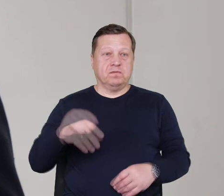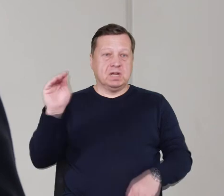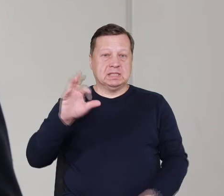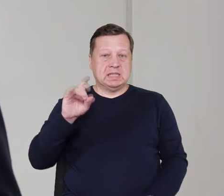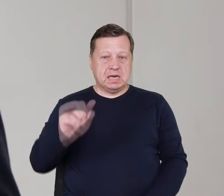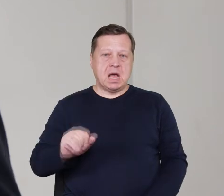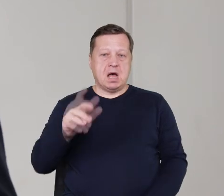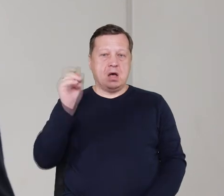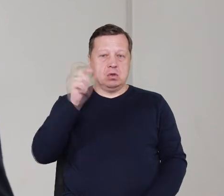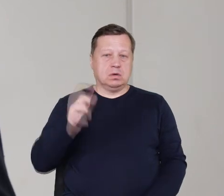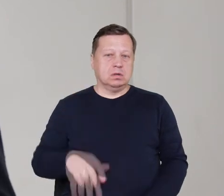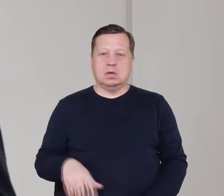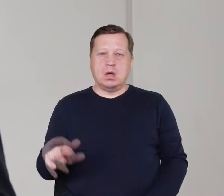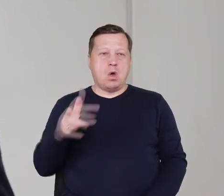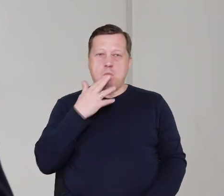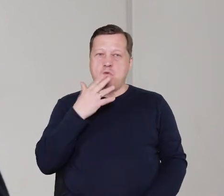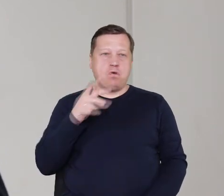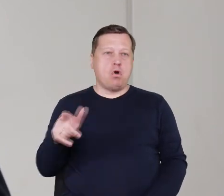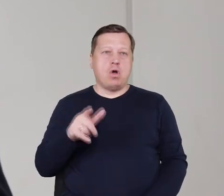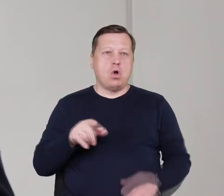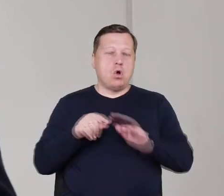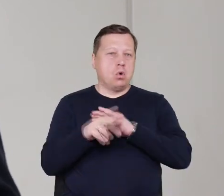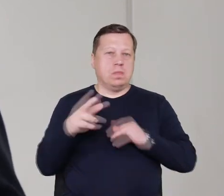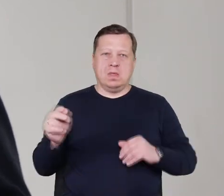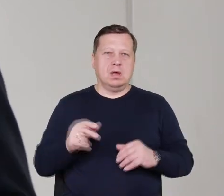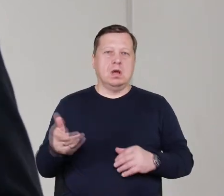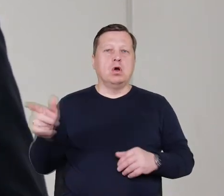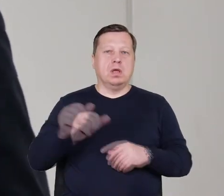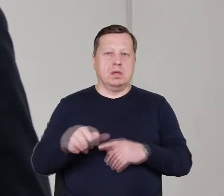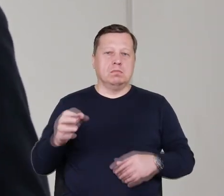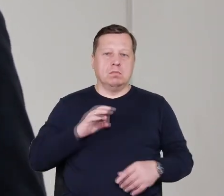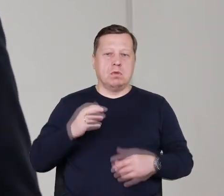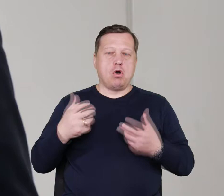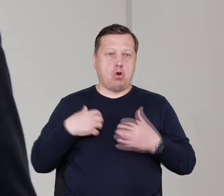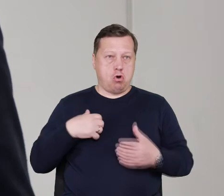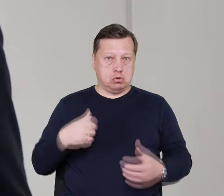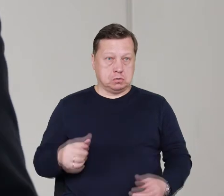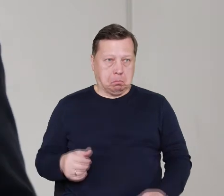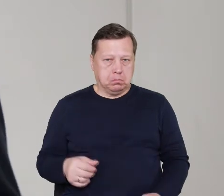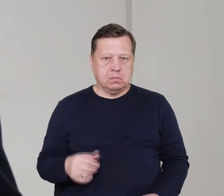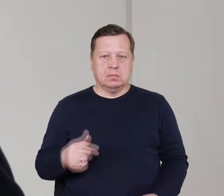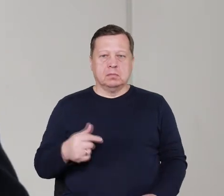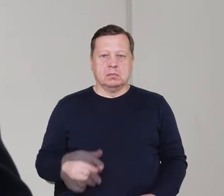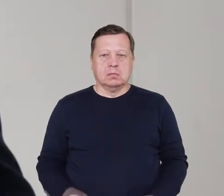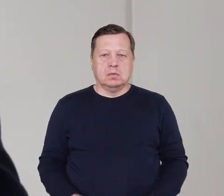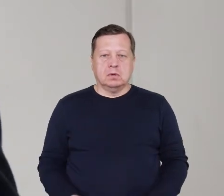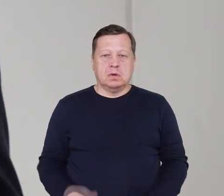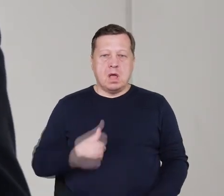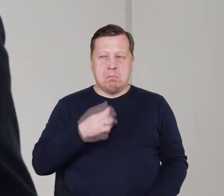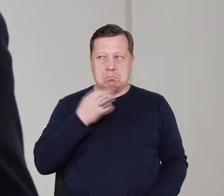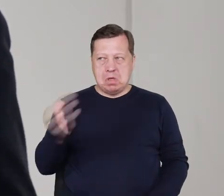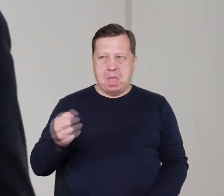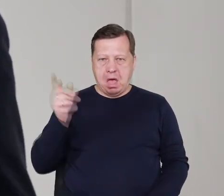Oni nie mówią choć swoją nasi goście i trochę muszę pojedziemy było głupio jak się spytałem dlaczego